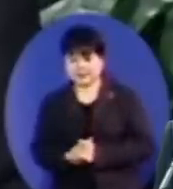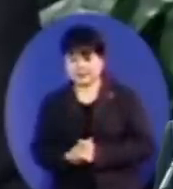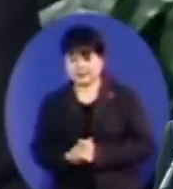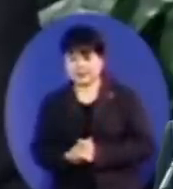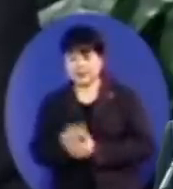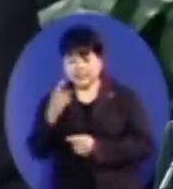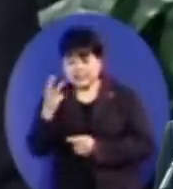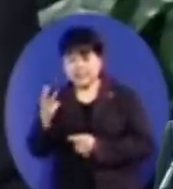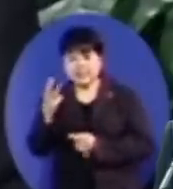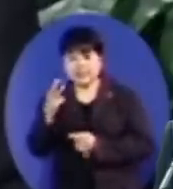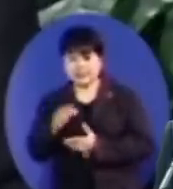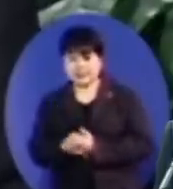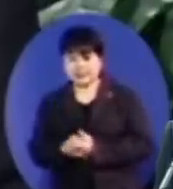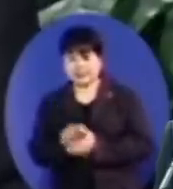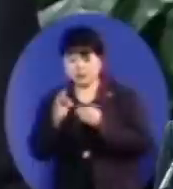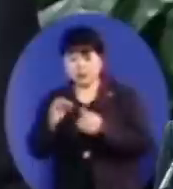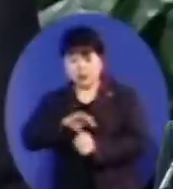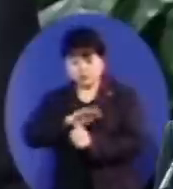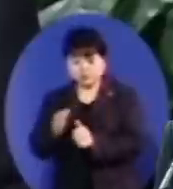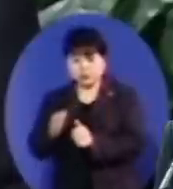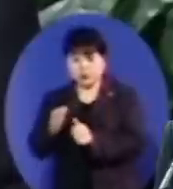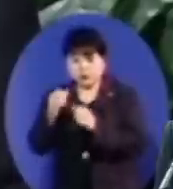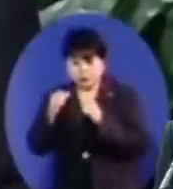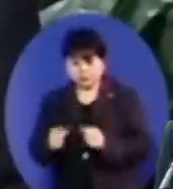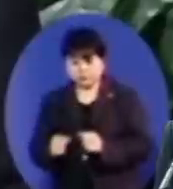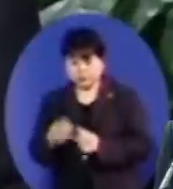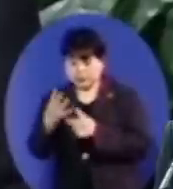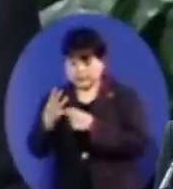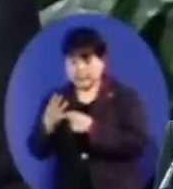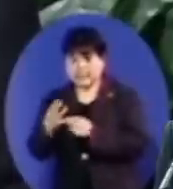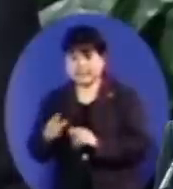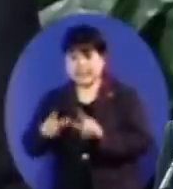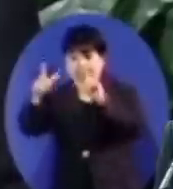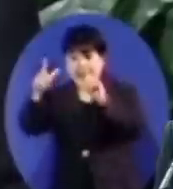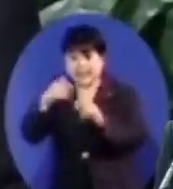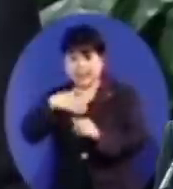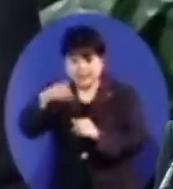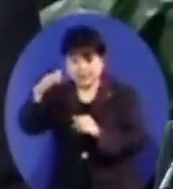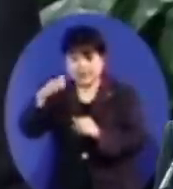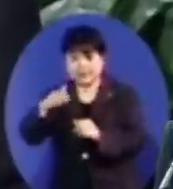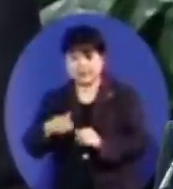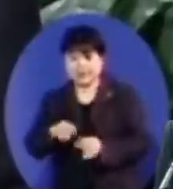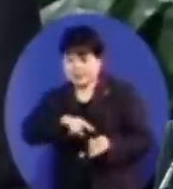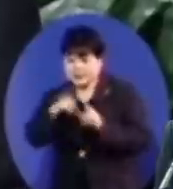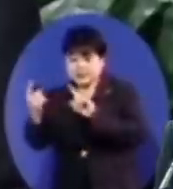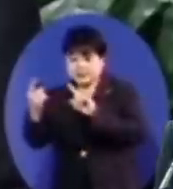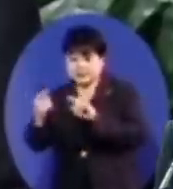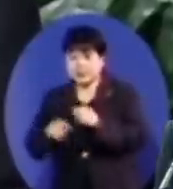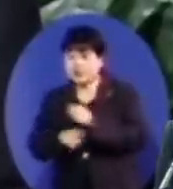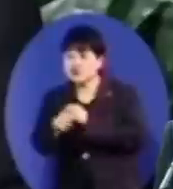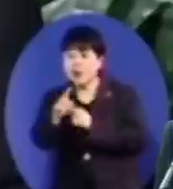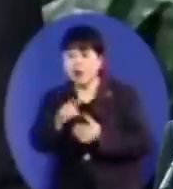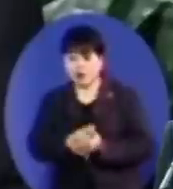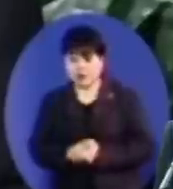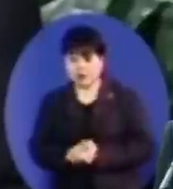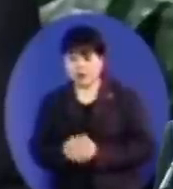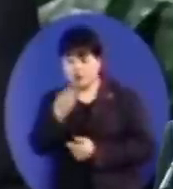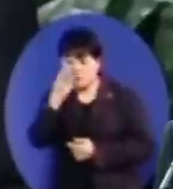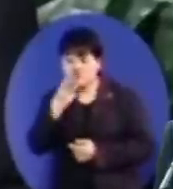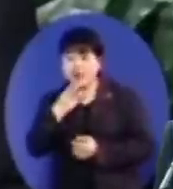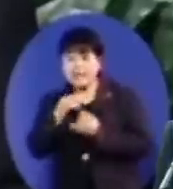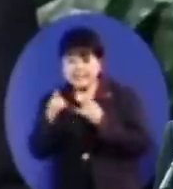3일 동안 무덤에 있고 난 다음 나흘째 가서 이렇게 세웠느냐 하면